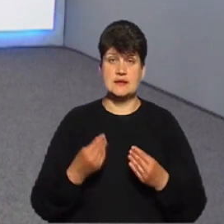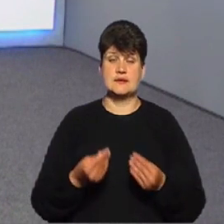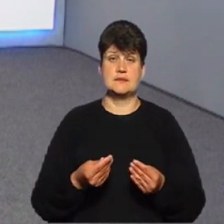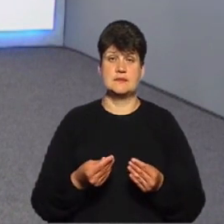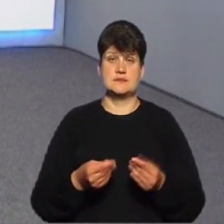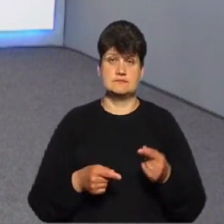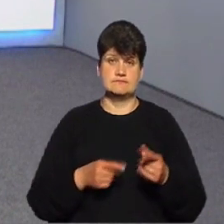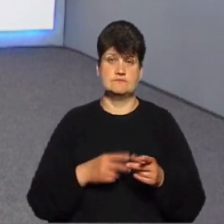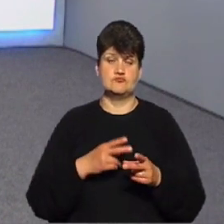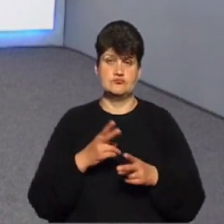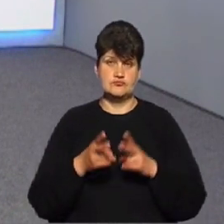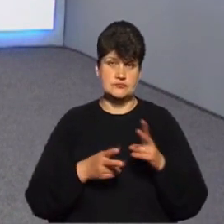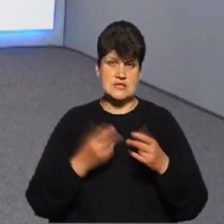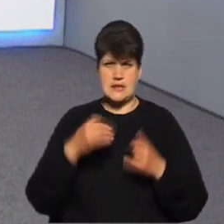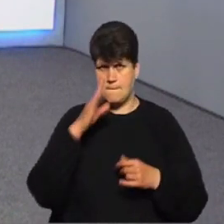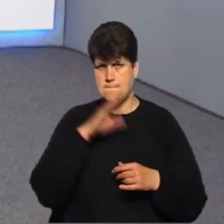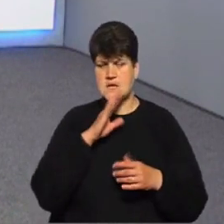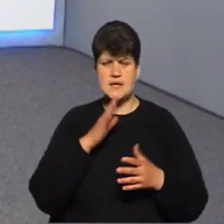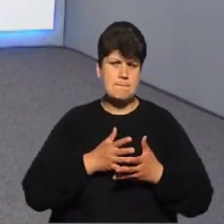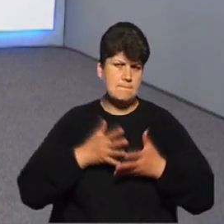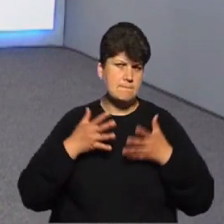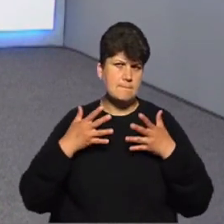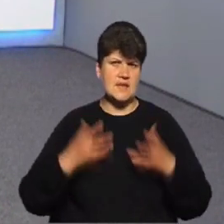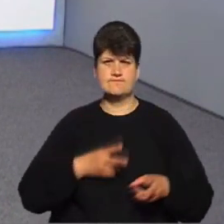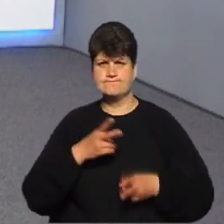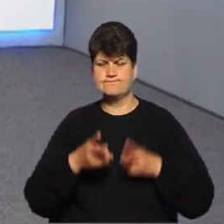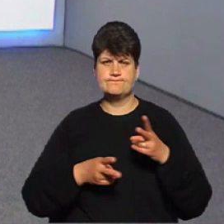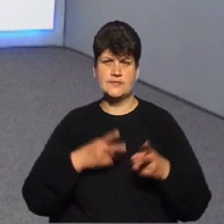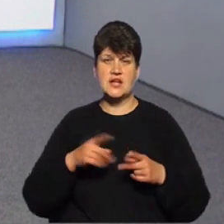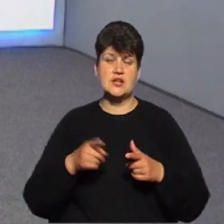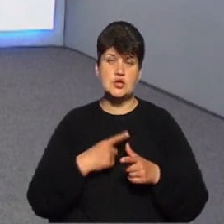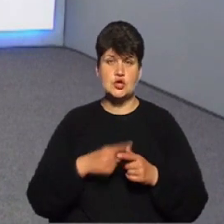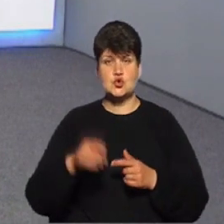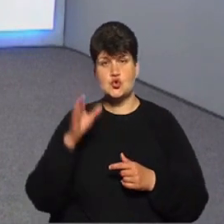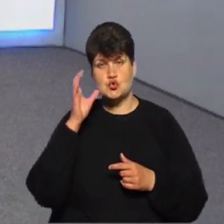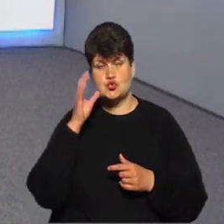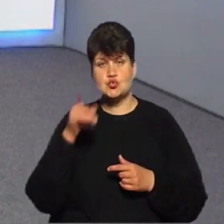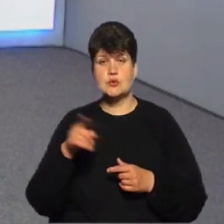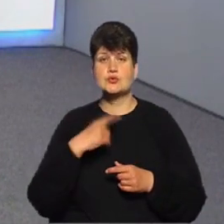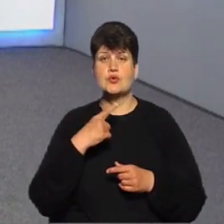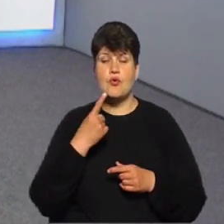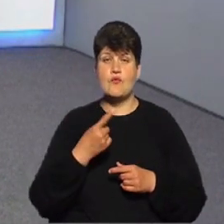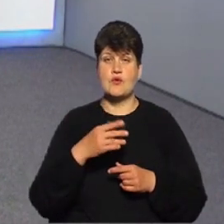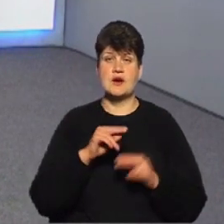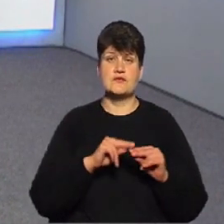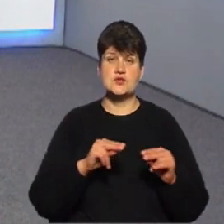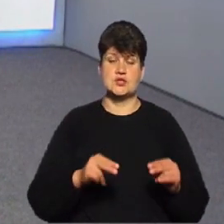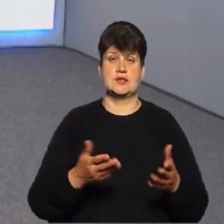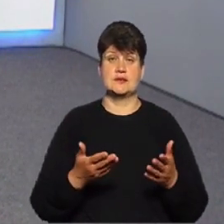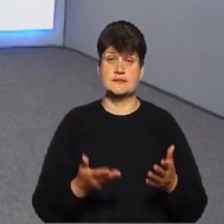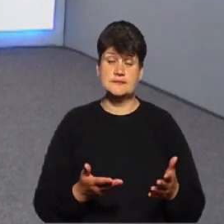поставити претензії. Як правило, зараз батьки більше ставлять претензії, ніж слухають претензії з боку вчителя до своїх дітей.